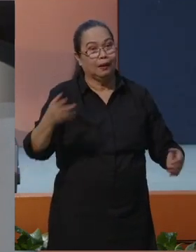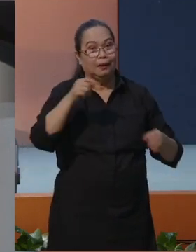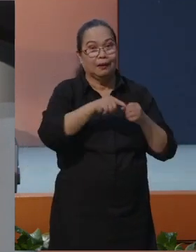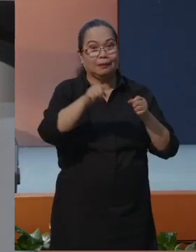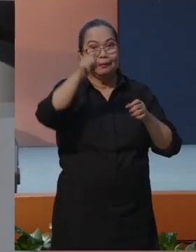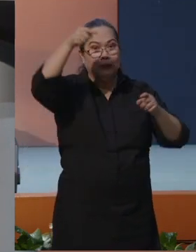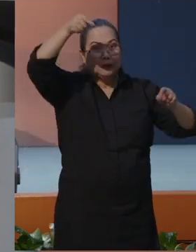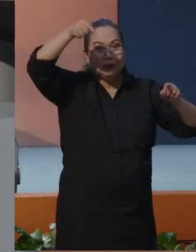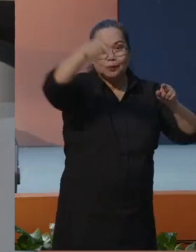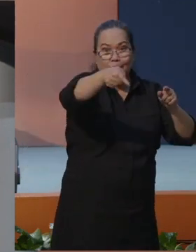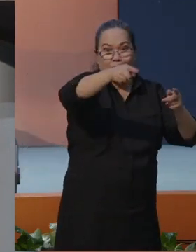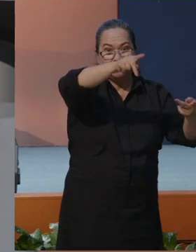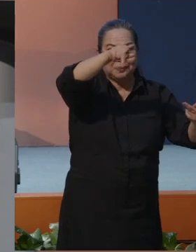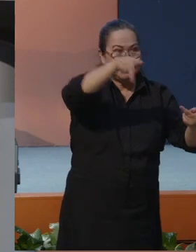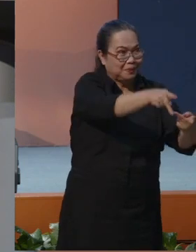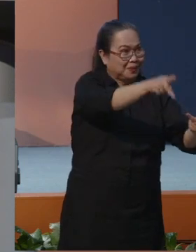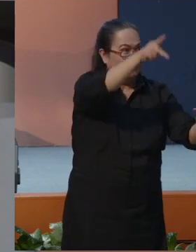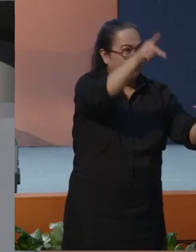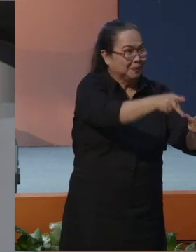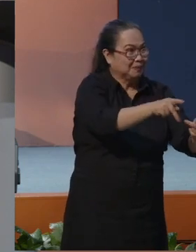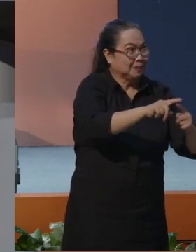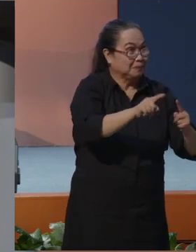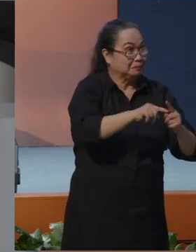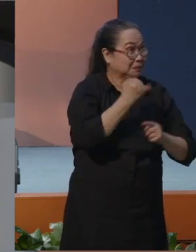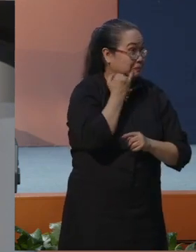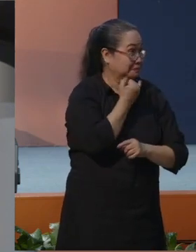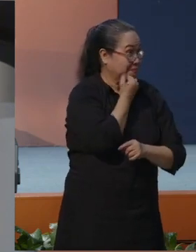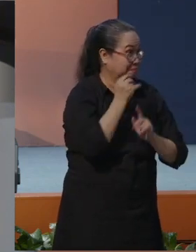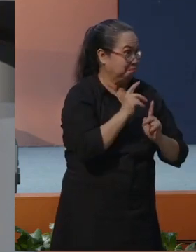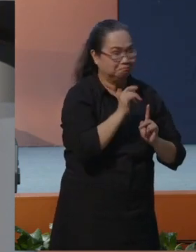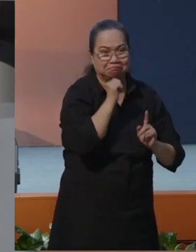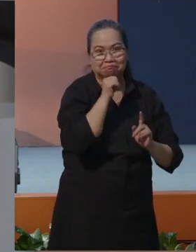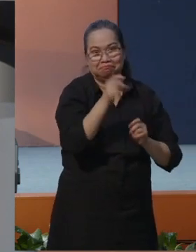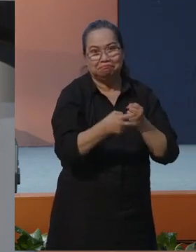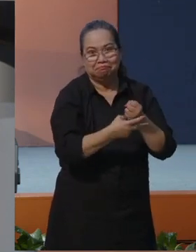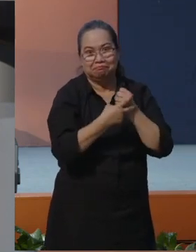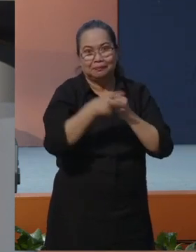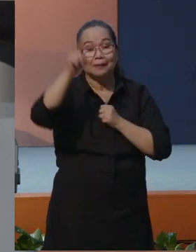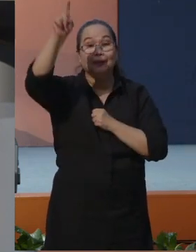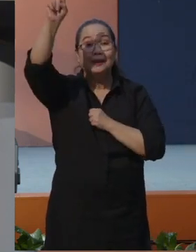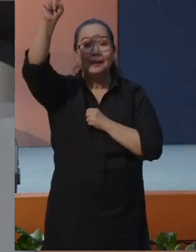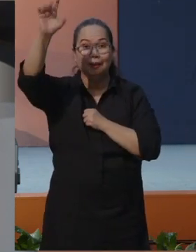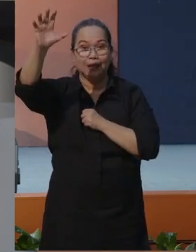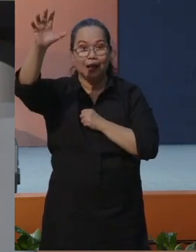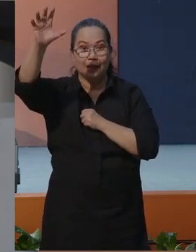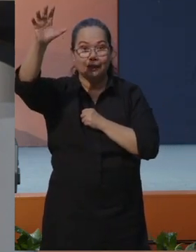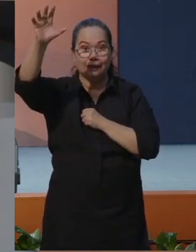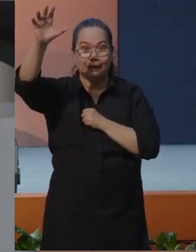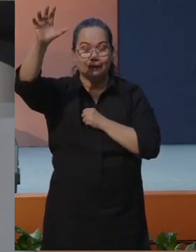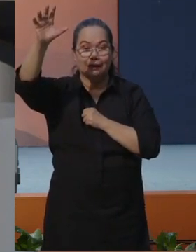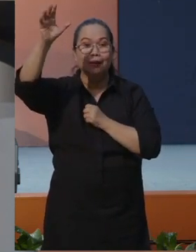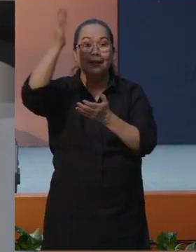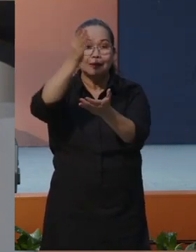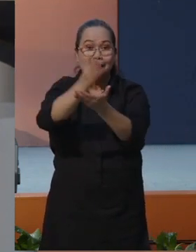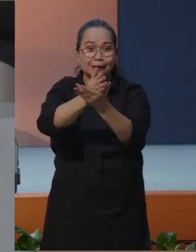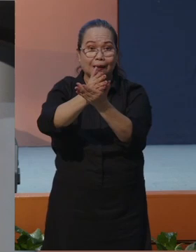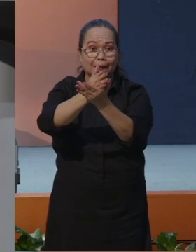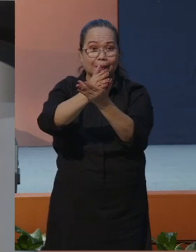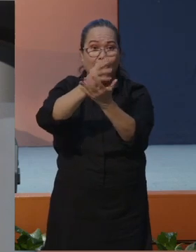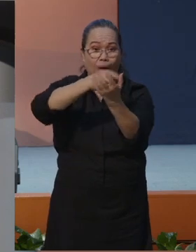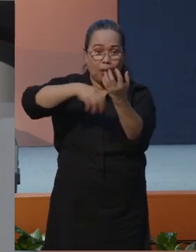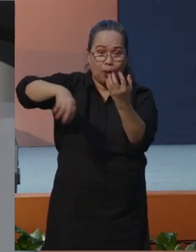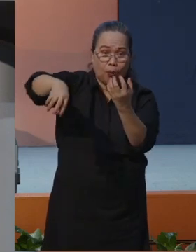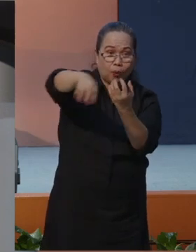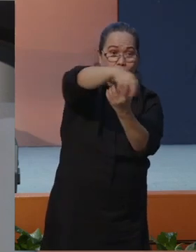yung kalaban lang, yung Israel hindi. Hininto ng Diyos ang pag-ikot ng mundo